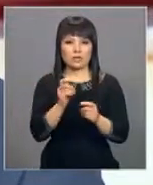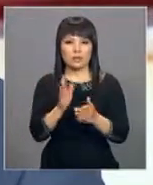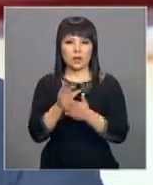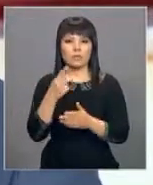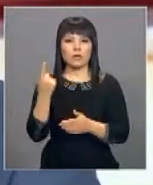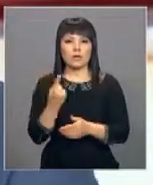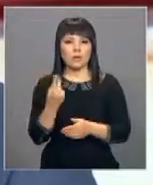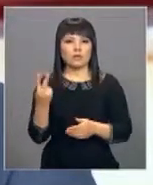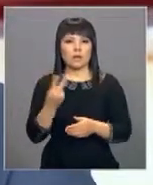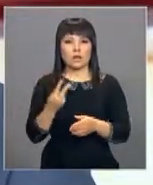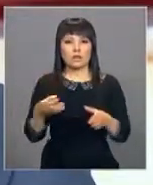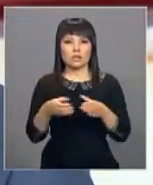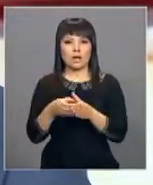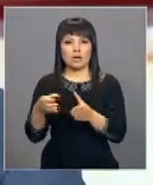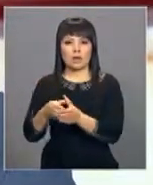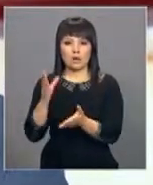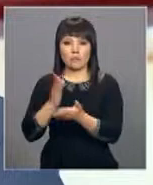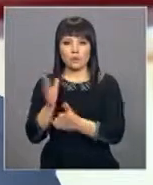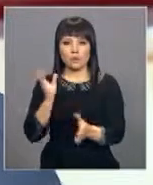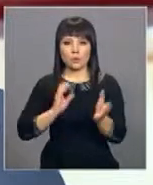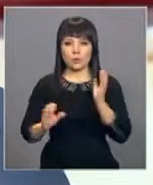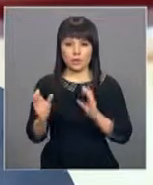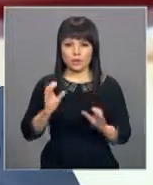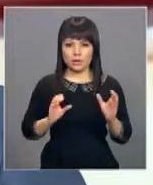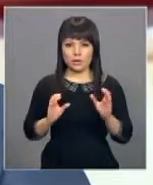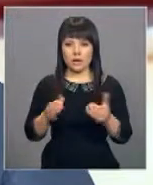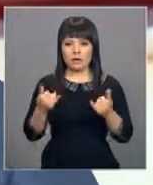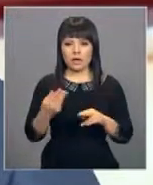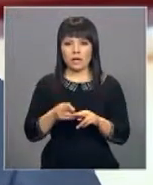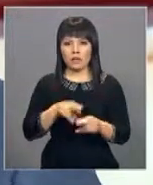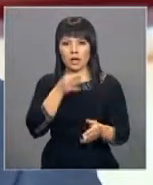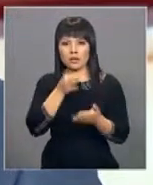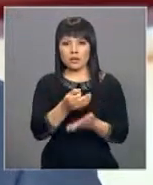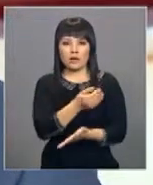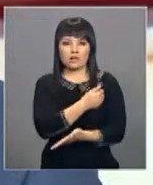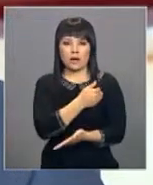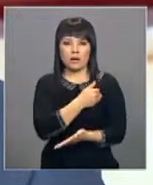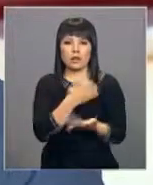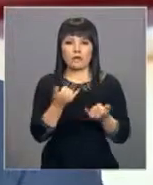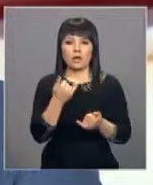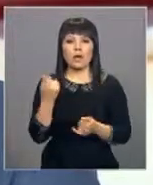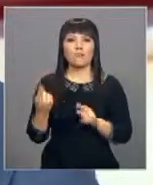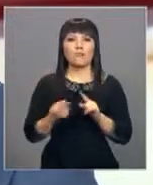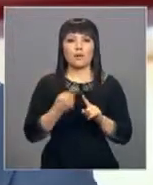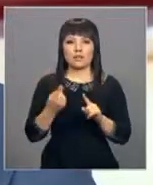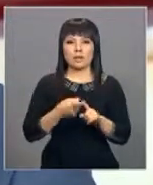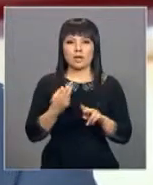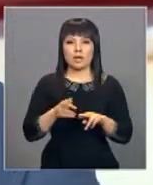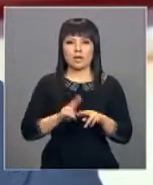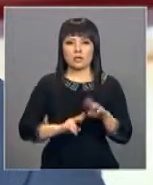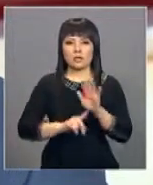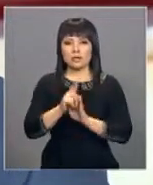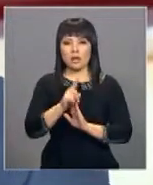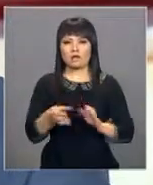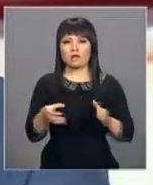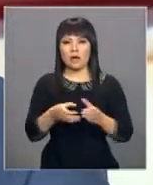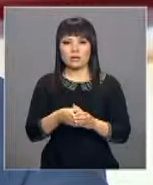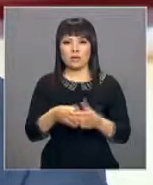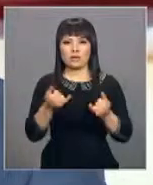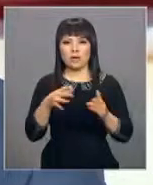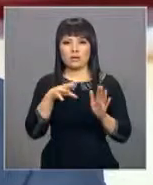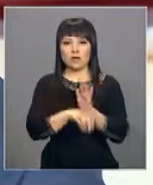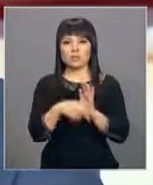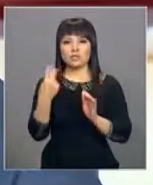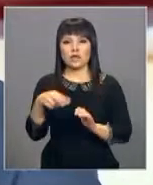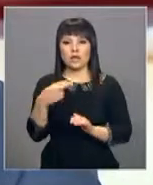сатының оқушыларына, студенттеріне. Айта кететін болсақ, қазіргі кезде бірінші толқында айтылатын болсақ, бірінші толқынның арасынан